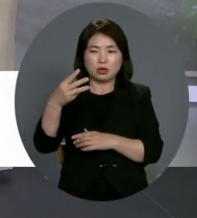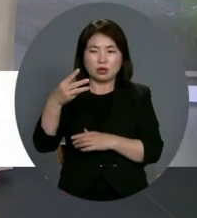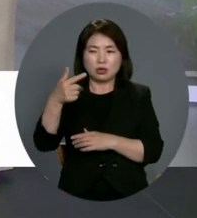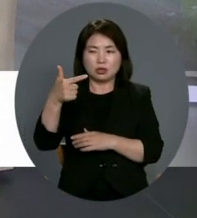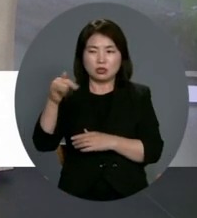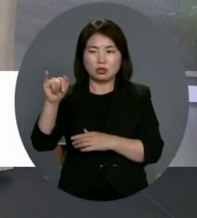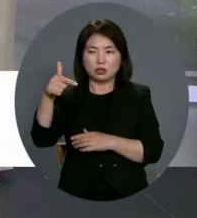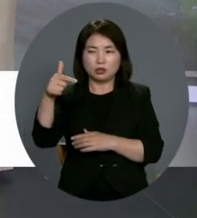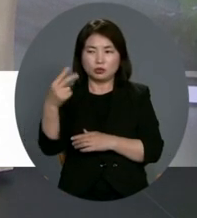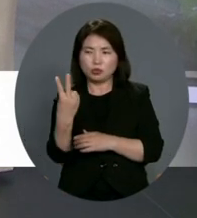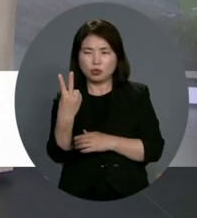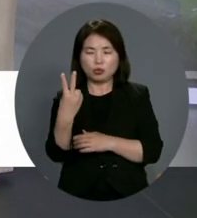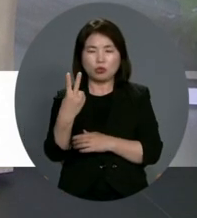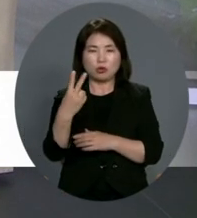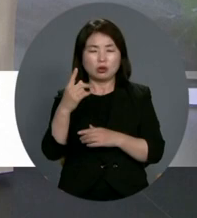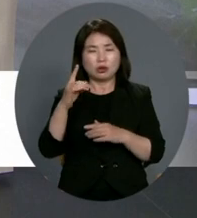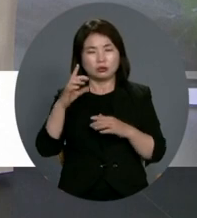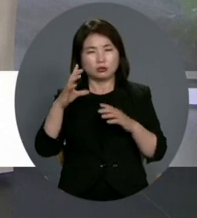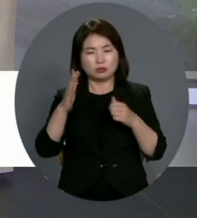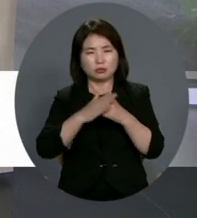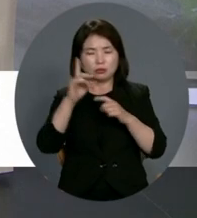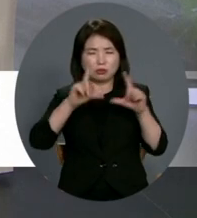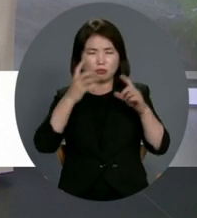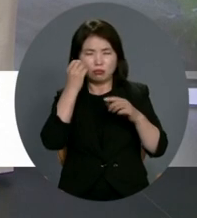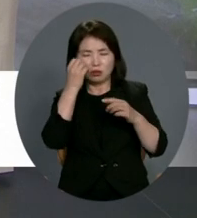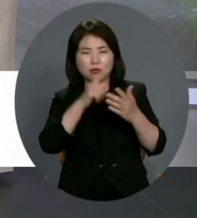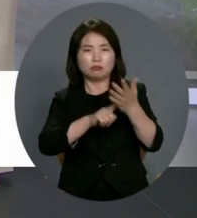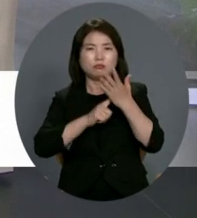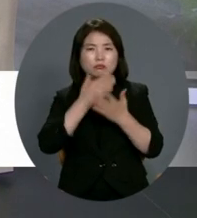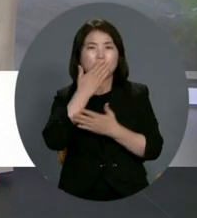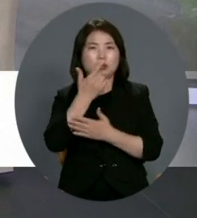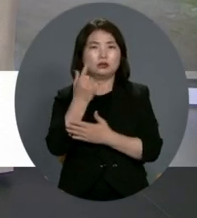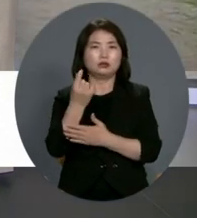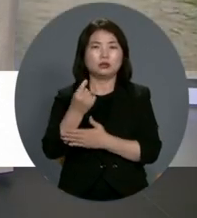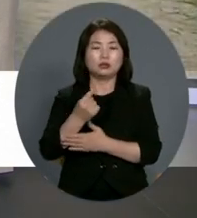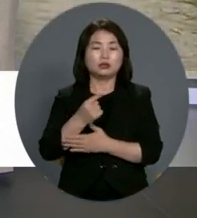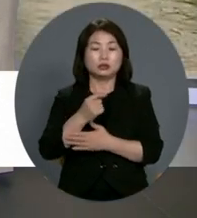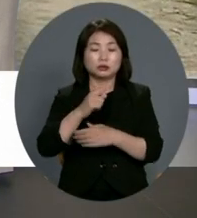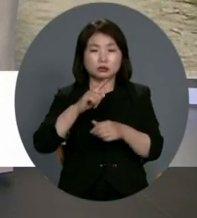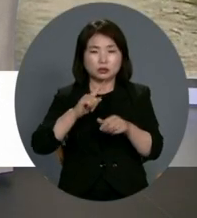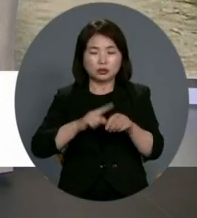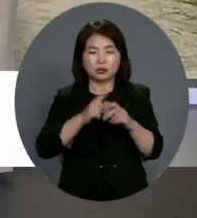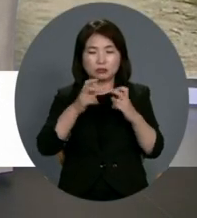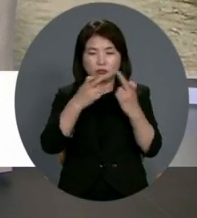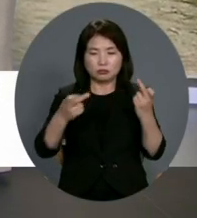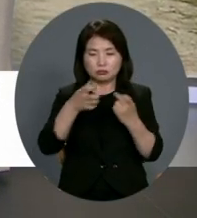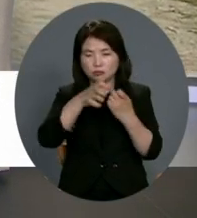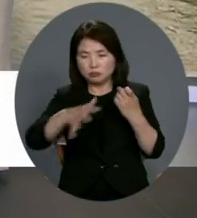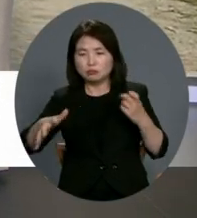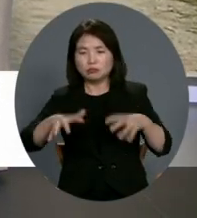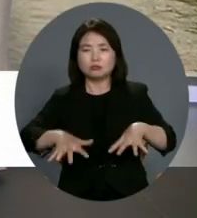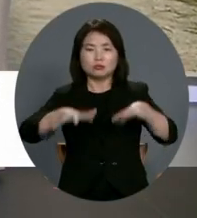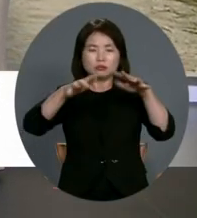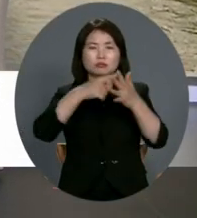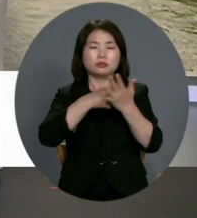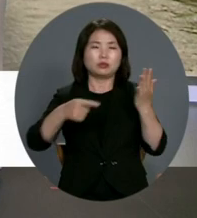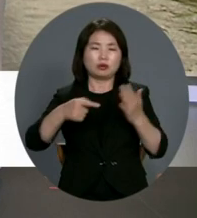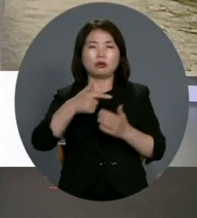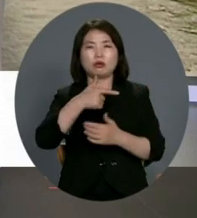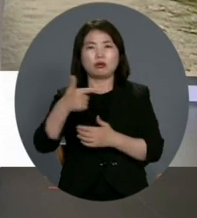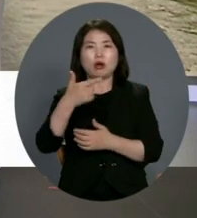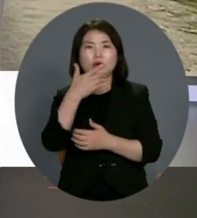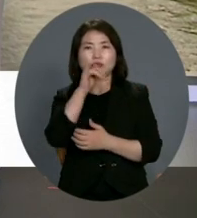등으로 기상이변이 심할 거라는 전망이 나오고 있습니다. 그만큼 자연재해로 인한 피해도 커질 수 있다는